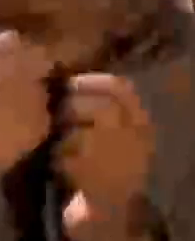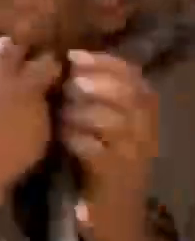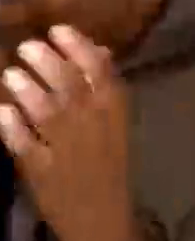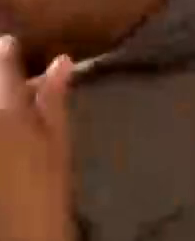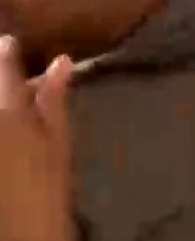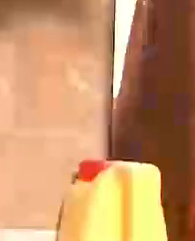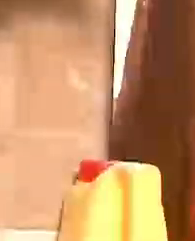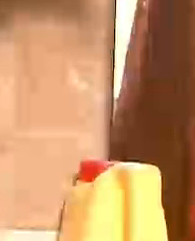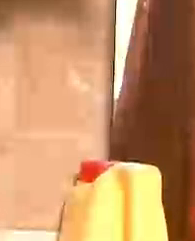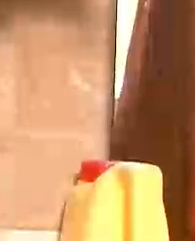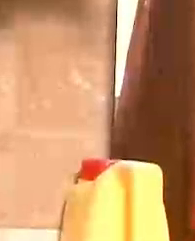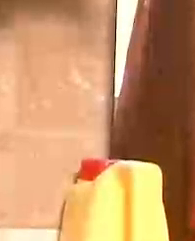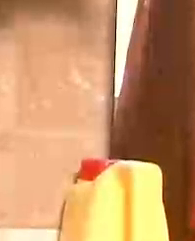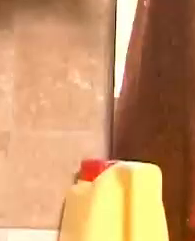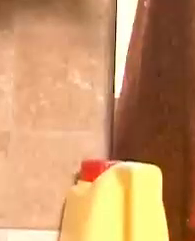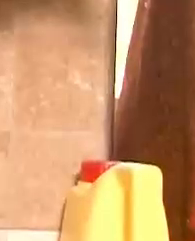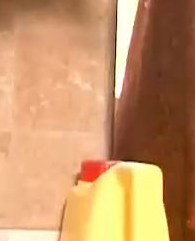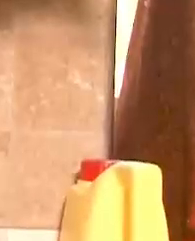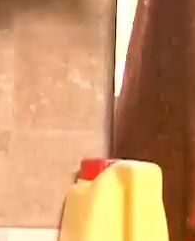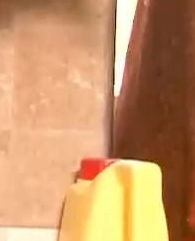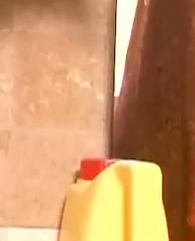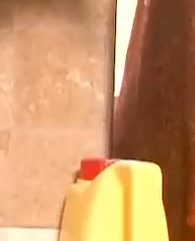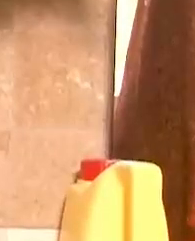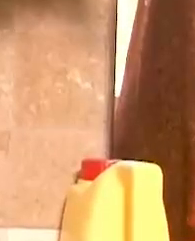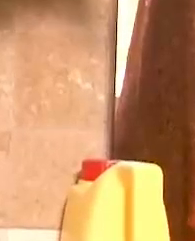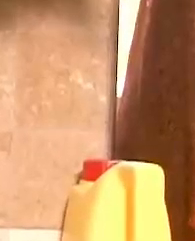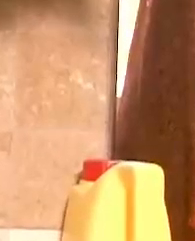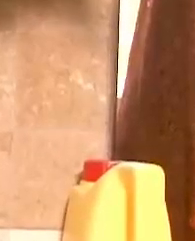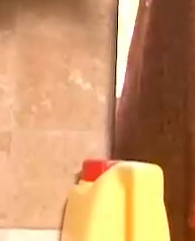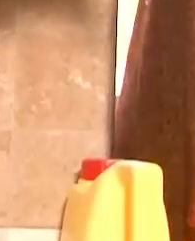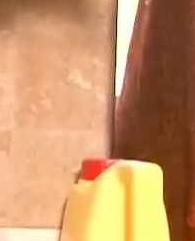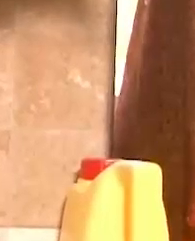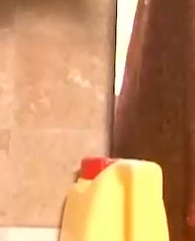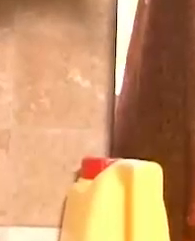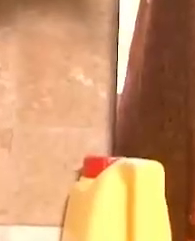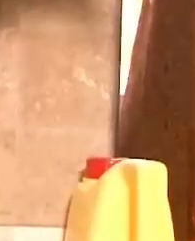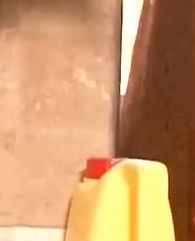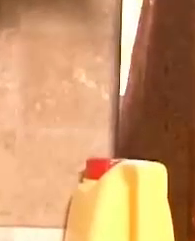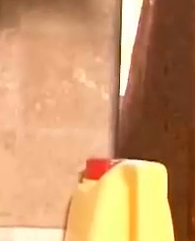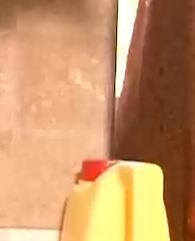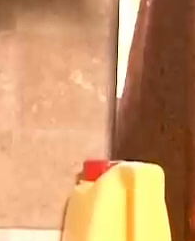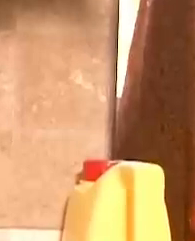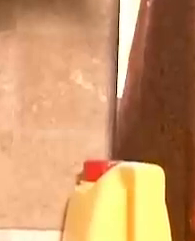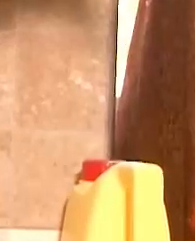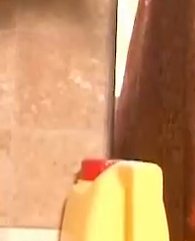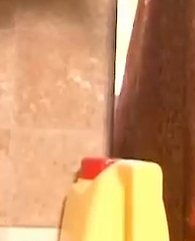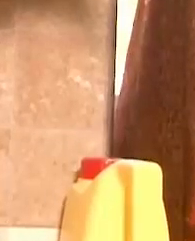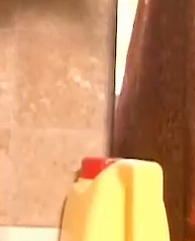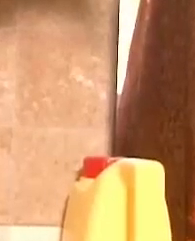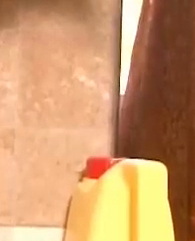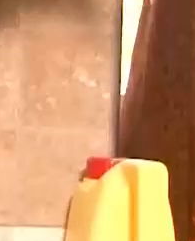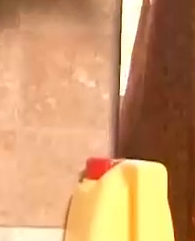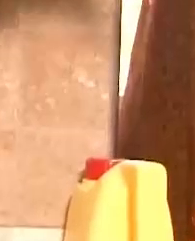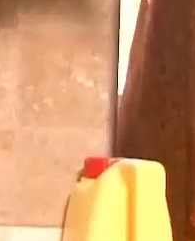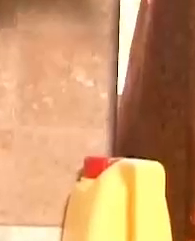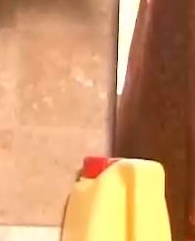Turashize Papa Sam. Mama Sam, nukuri nawe uru rubanza rwagutsinda. Si wewe watekesheje iki kirungo cya sante.